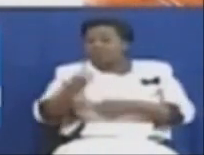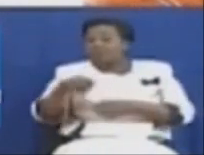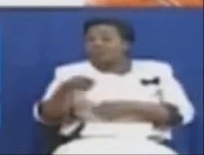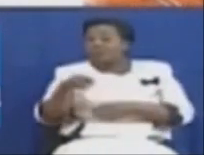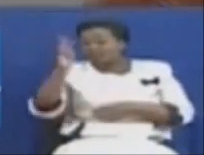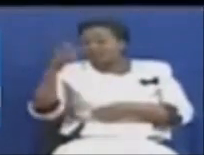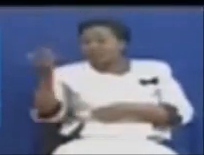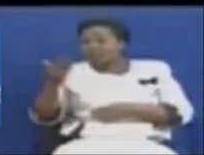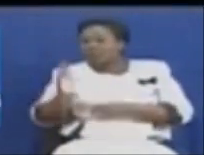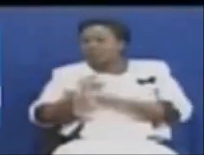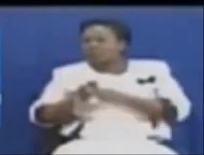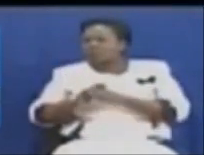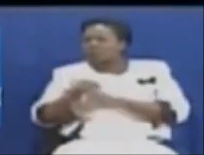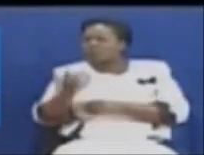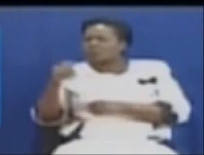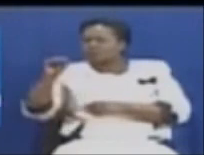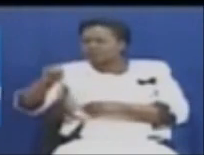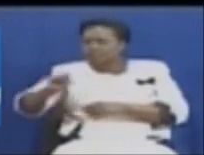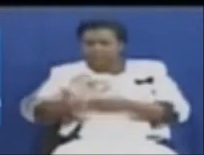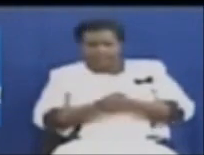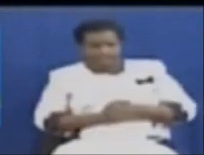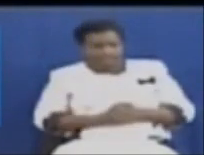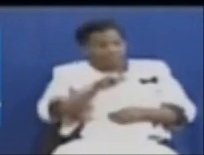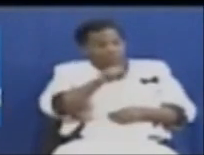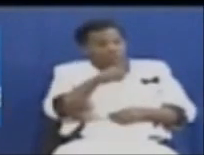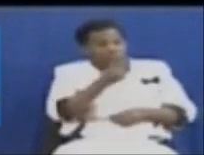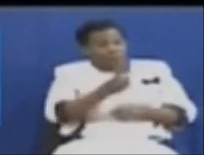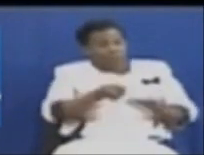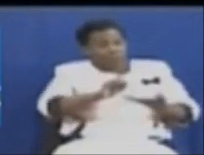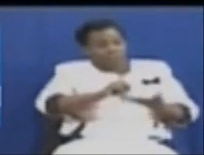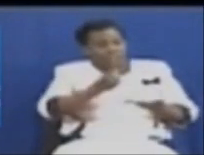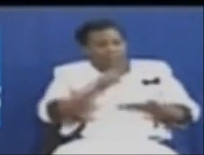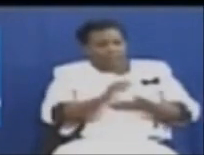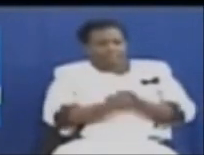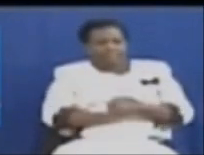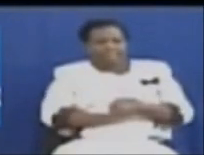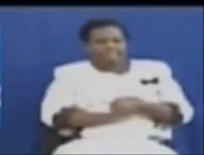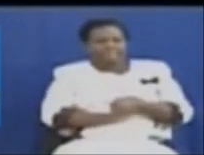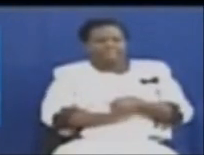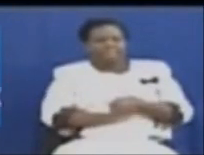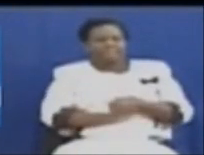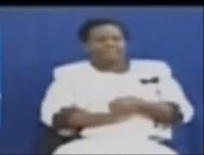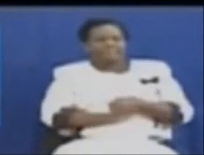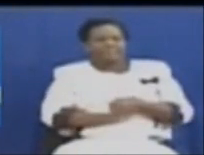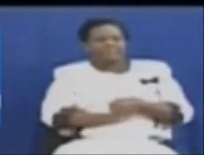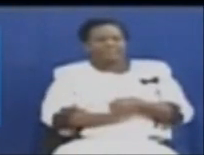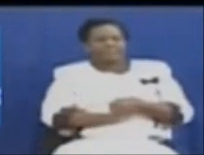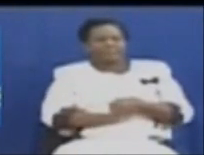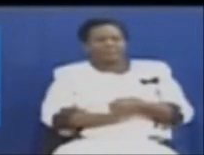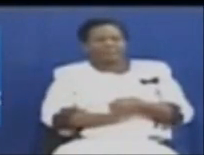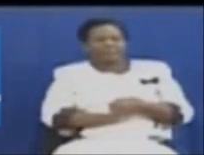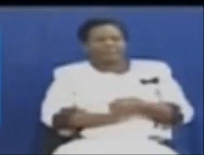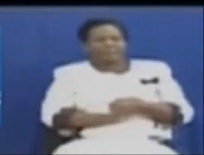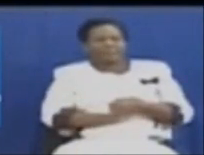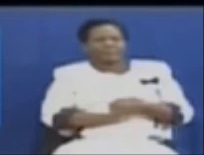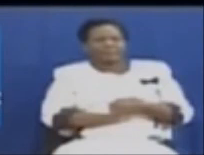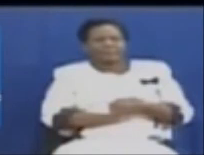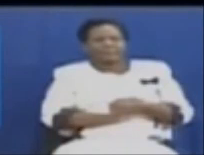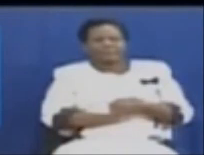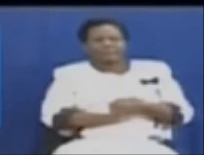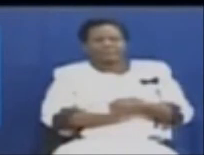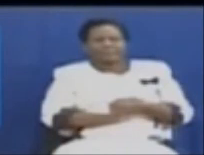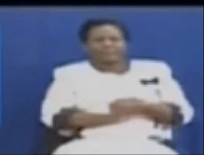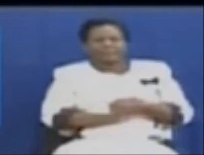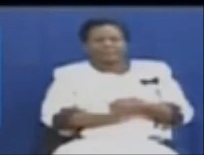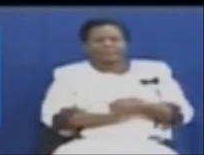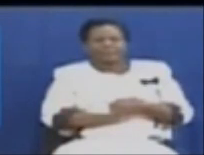na kupanga mipango mahususi ya kupambana na kutokomeza tatizo la watoto wa mitaani nchini. Mheshimiwa Naibu Spika, mwisho napenda kuchukua fursa hii